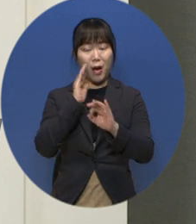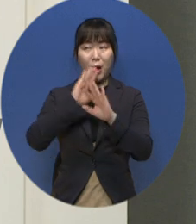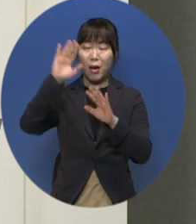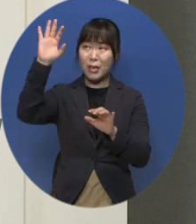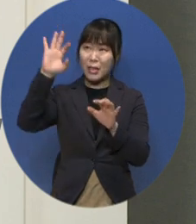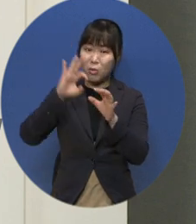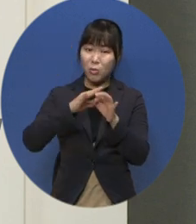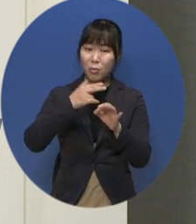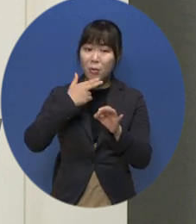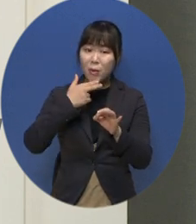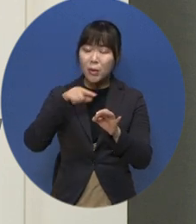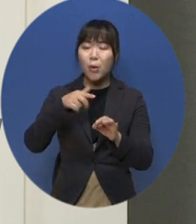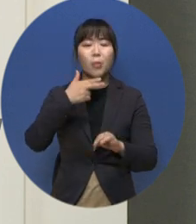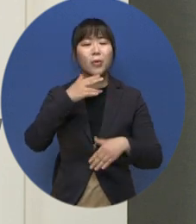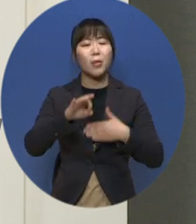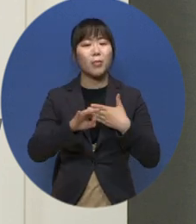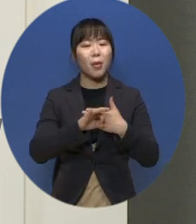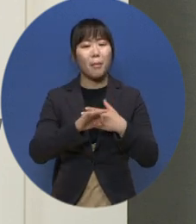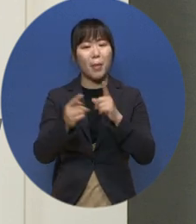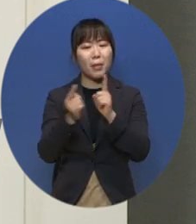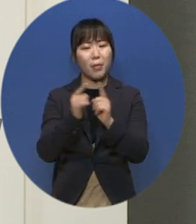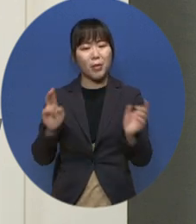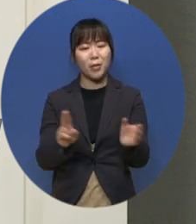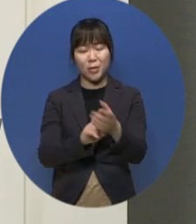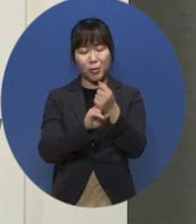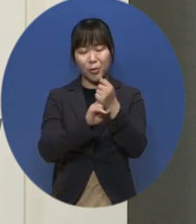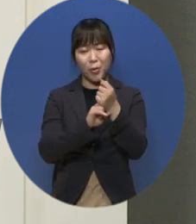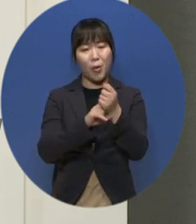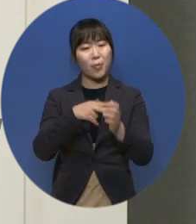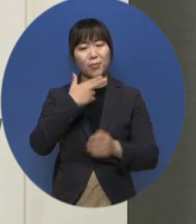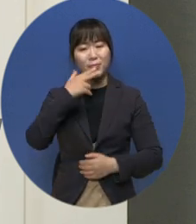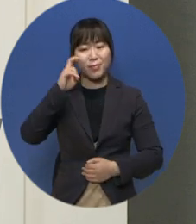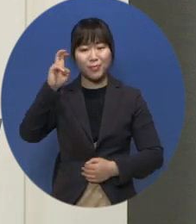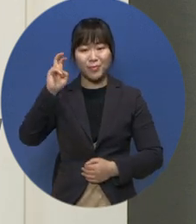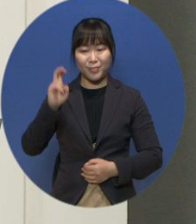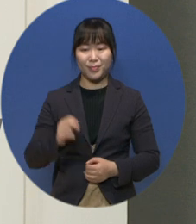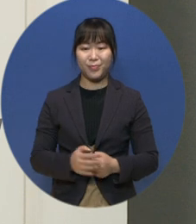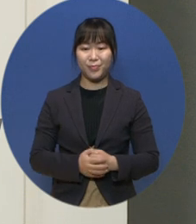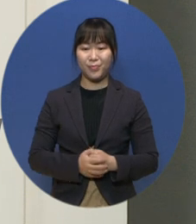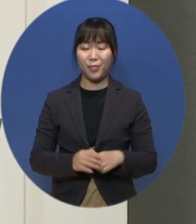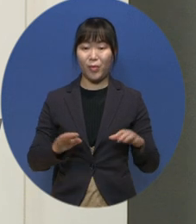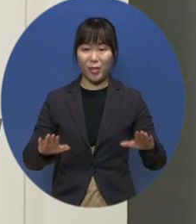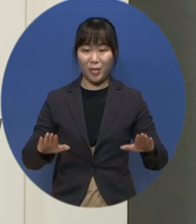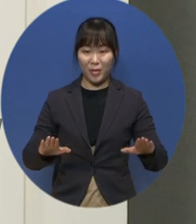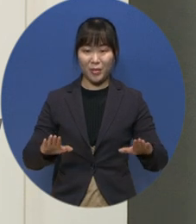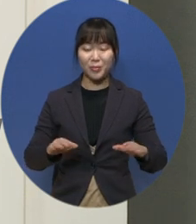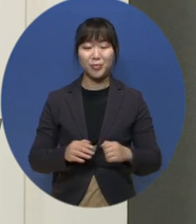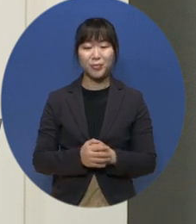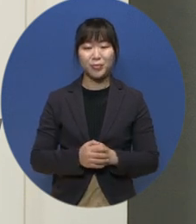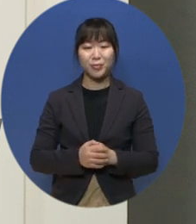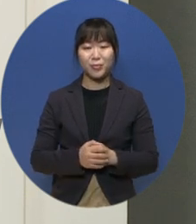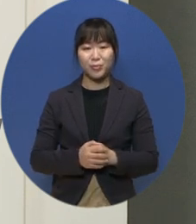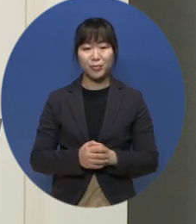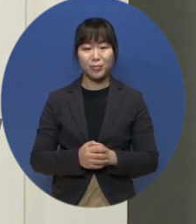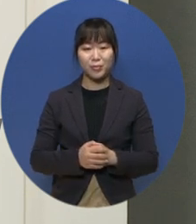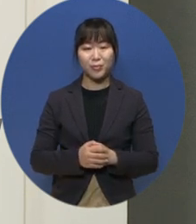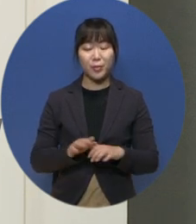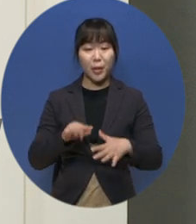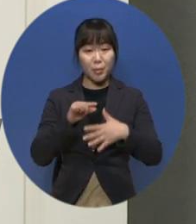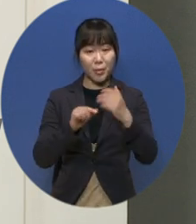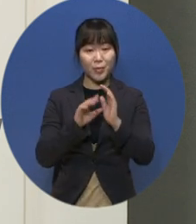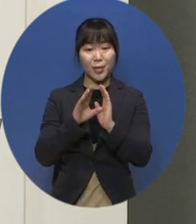것이고 인연이 없다면은 만남의 기적도 일어나지 않습니다. 오늘도 정경수의 만남